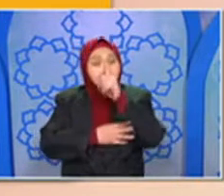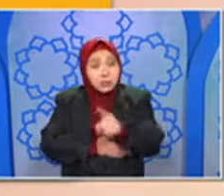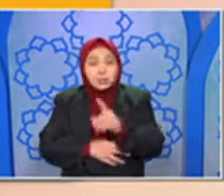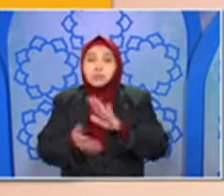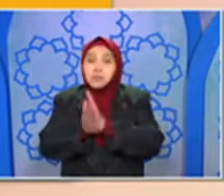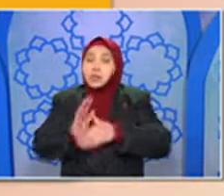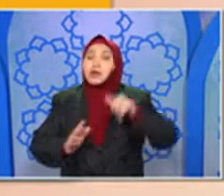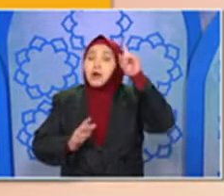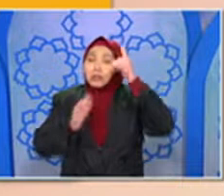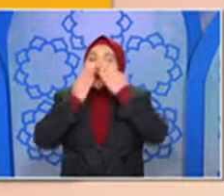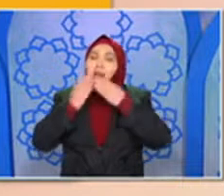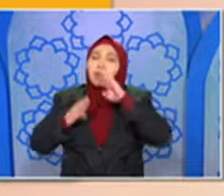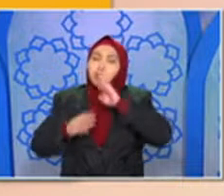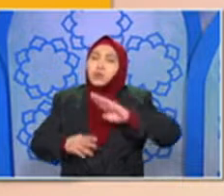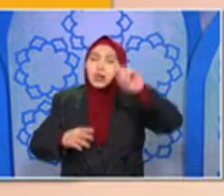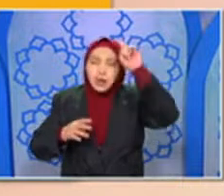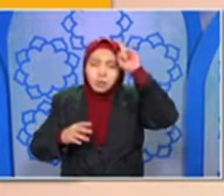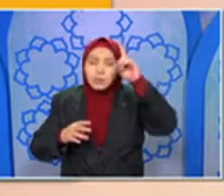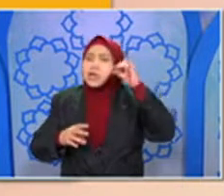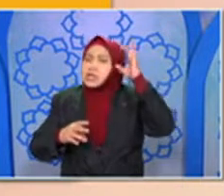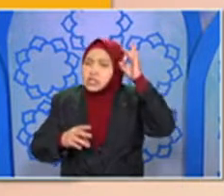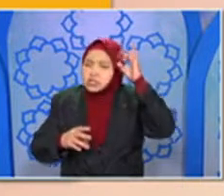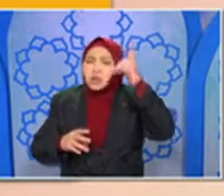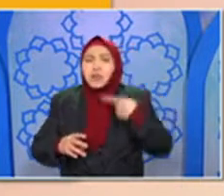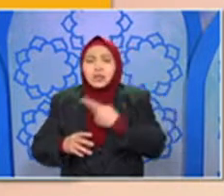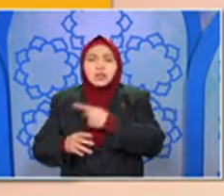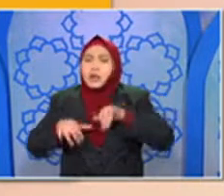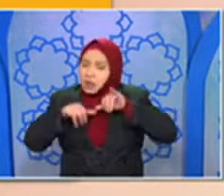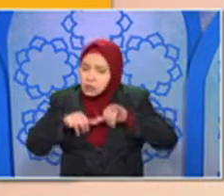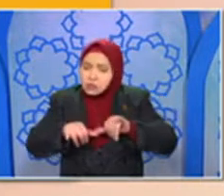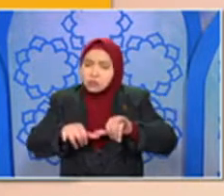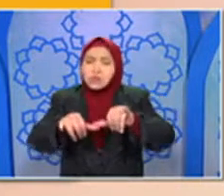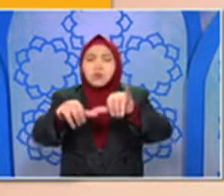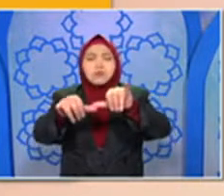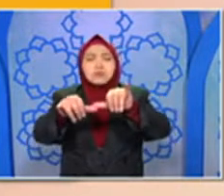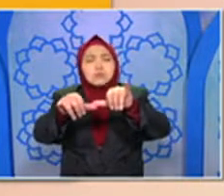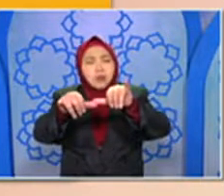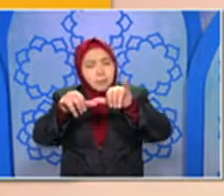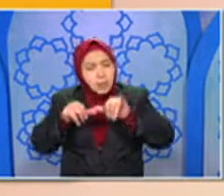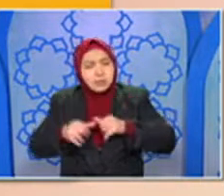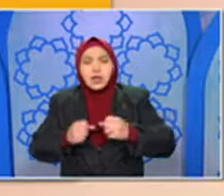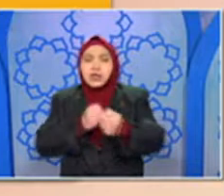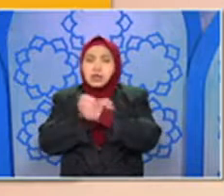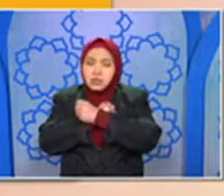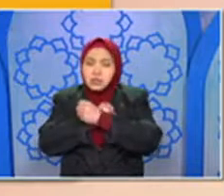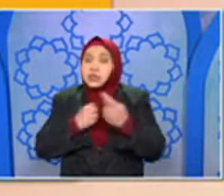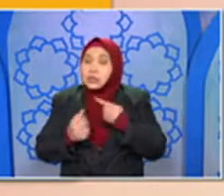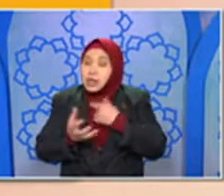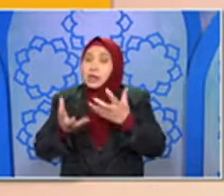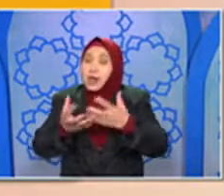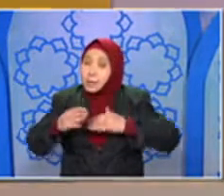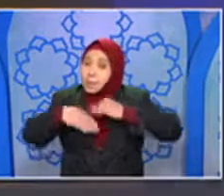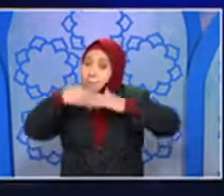Allah, Alhamdulillah Rabbil Alamin, insyaAllah kita akan terus berbudi. Kita akan terus menyayangi. Kita ingin